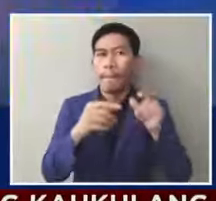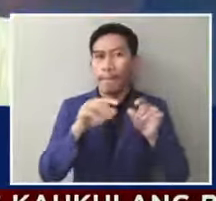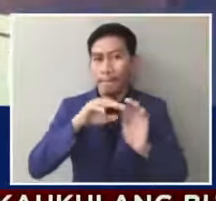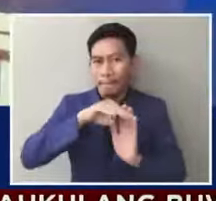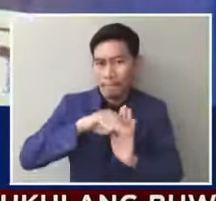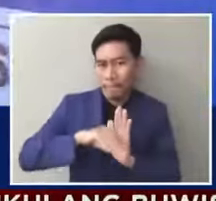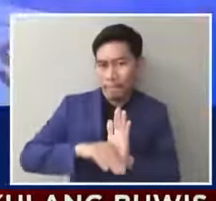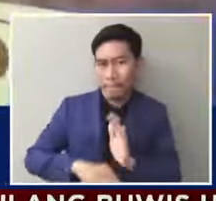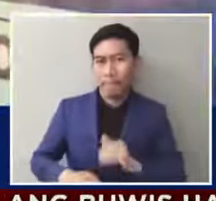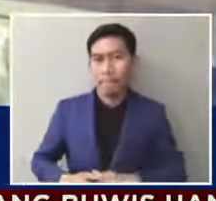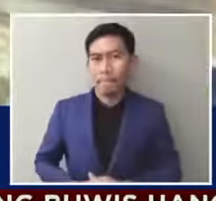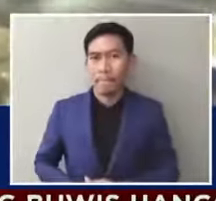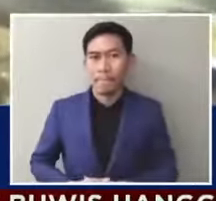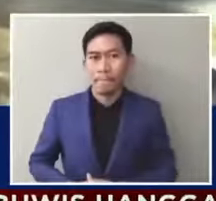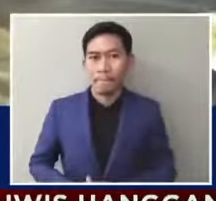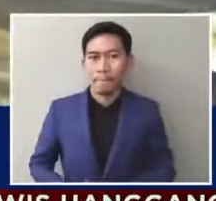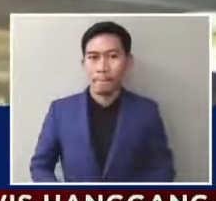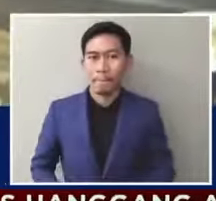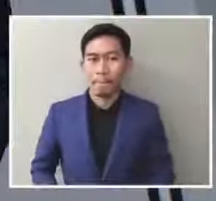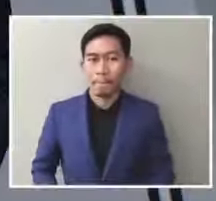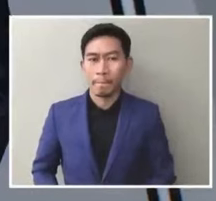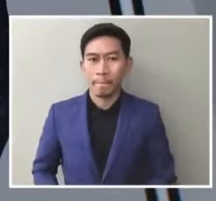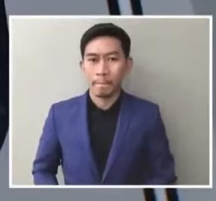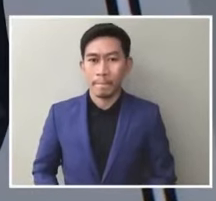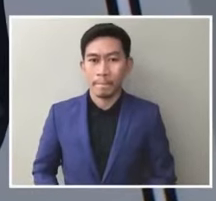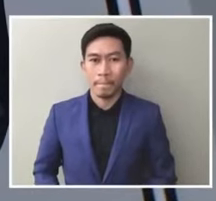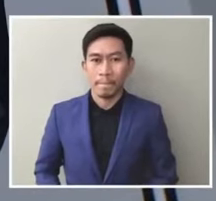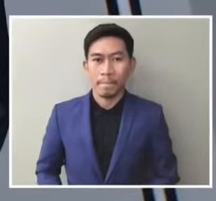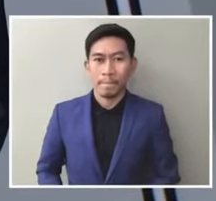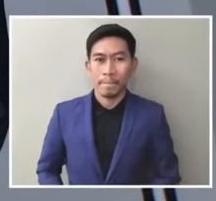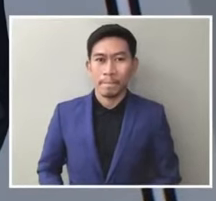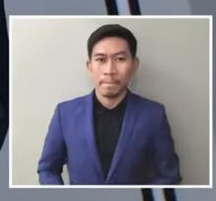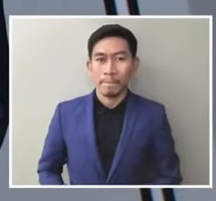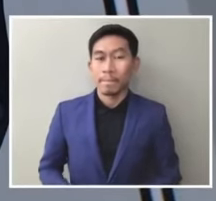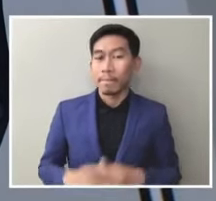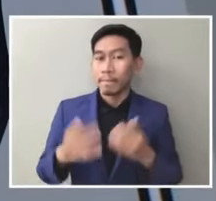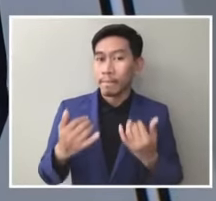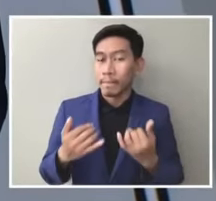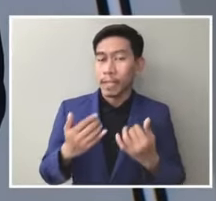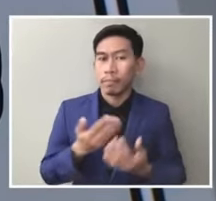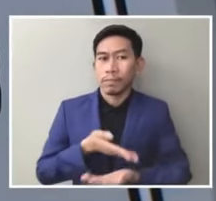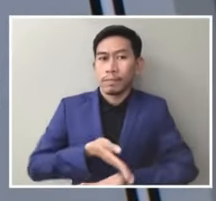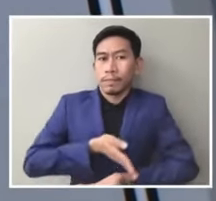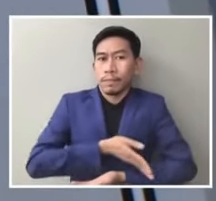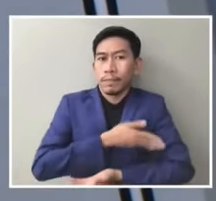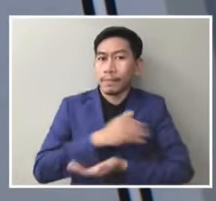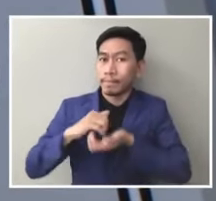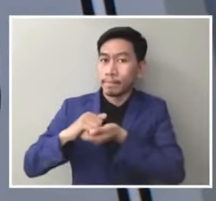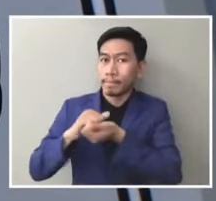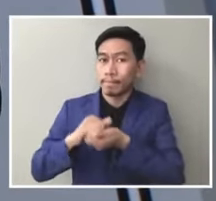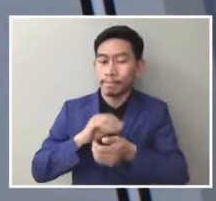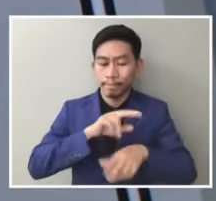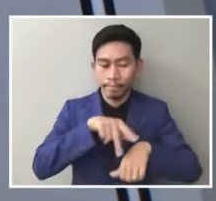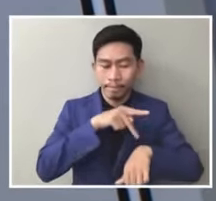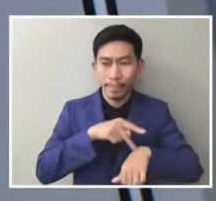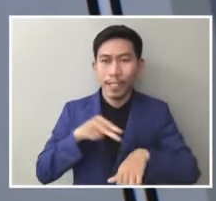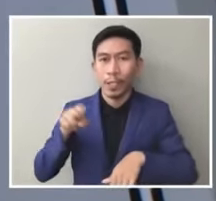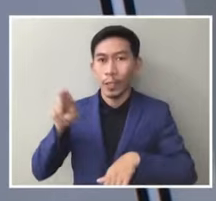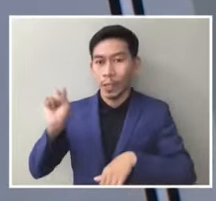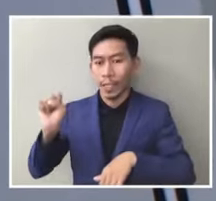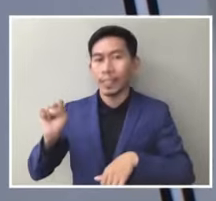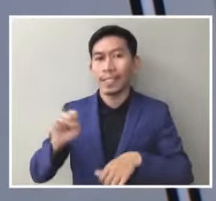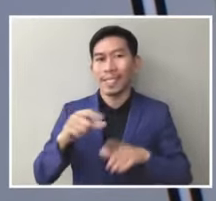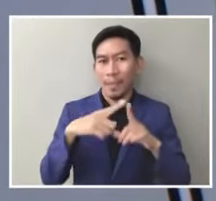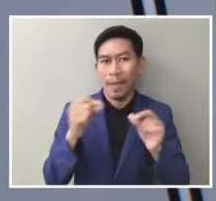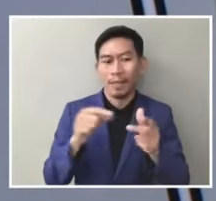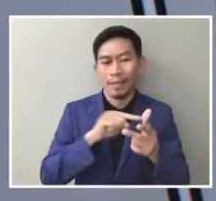Ambrosio, ABS-CBN News. Mas maigting na kooperasyon ng Pilipinas, Amerika at Japan sa harap ng